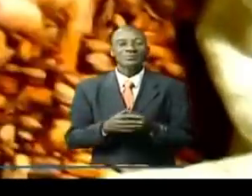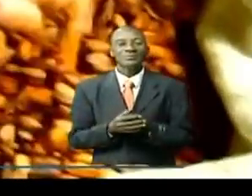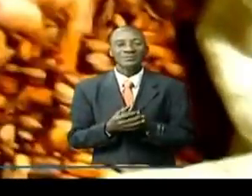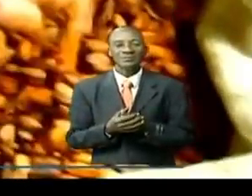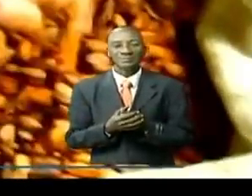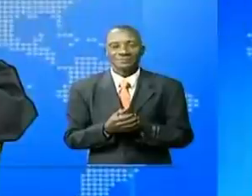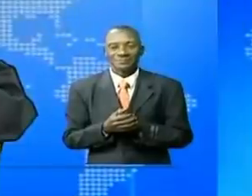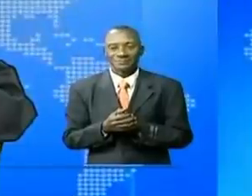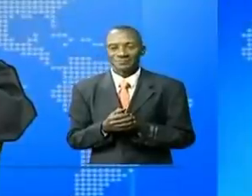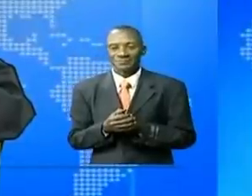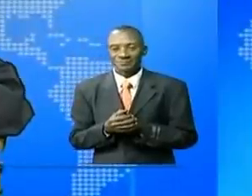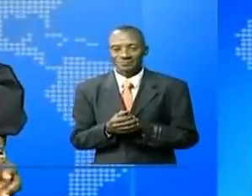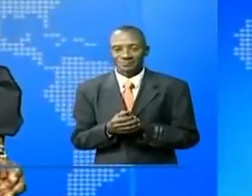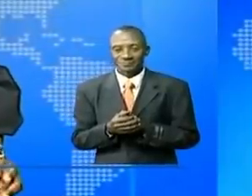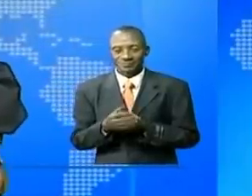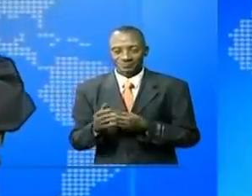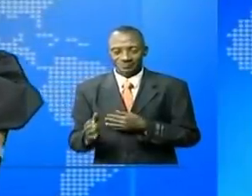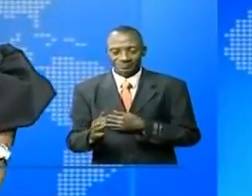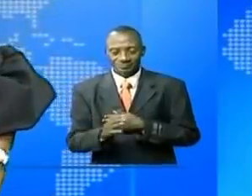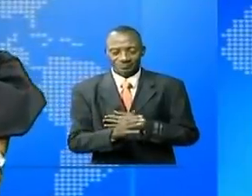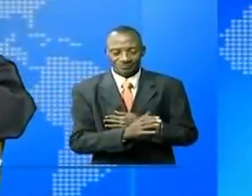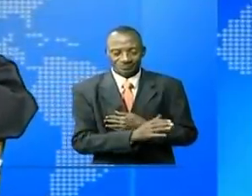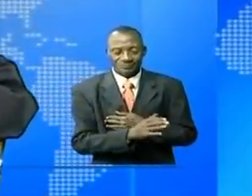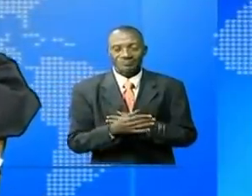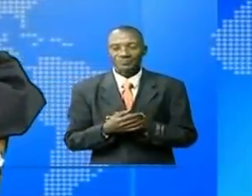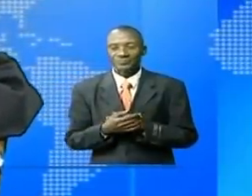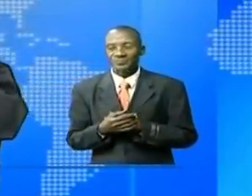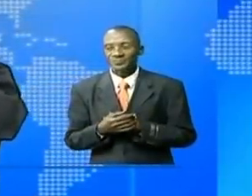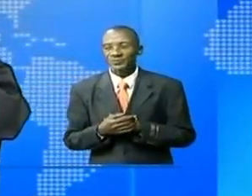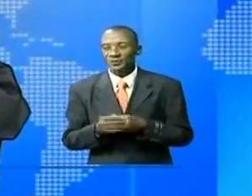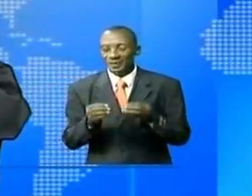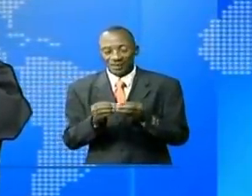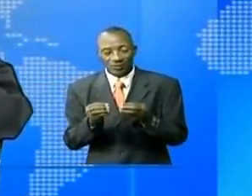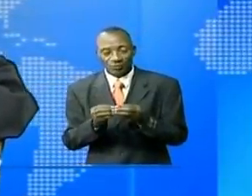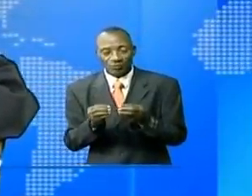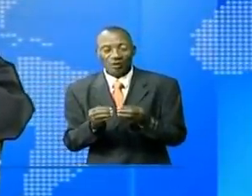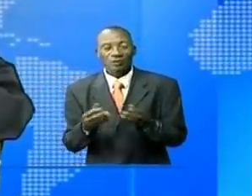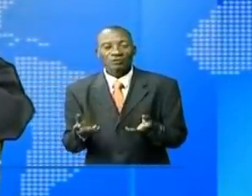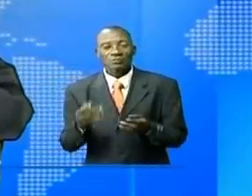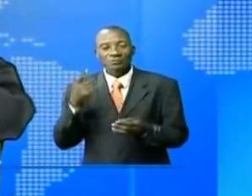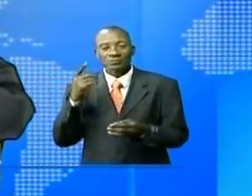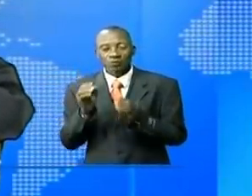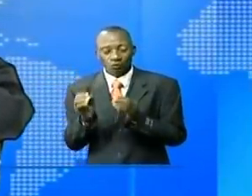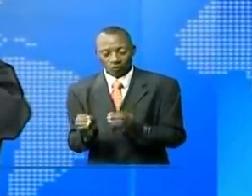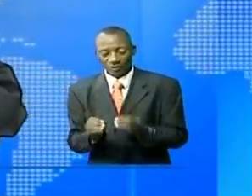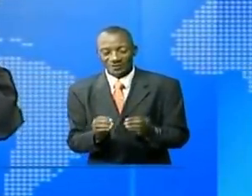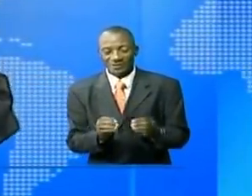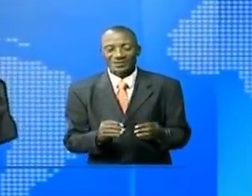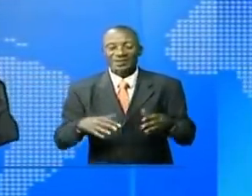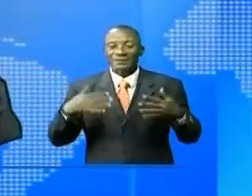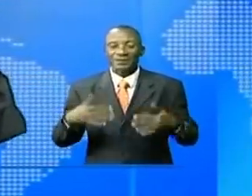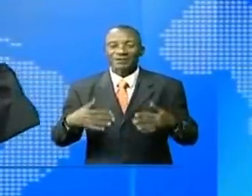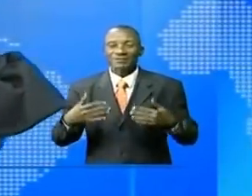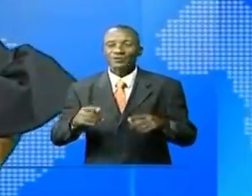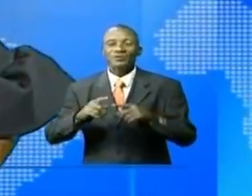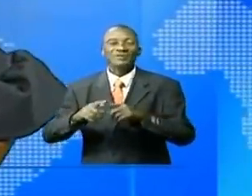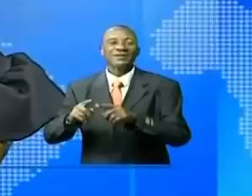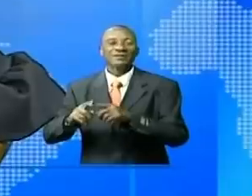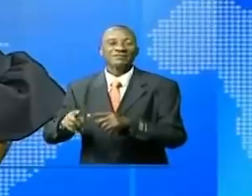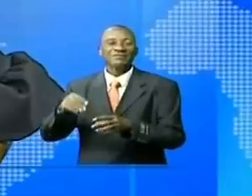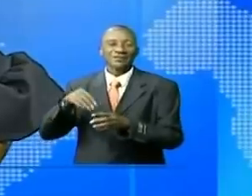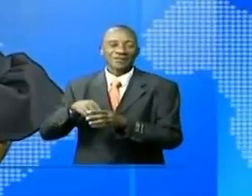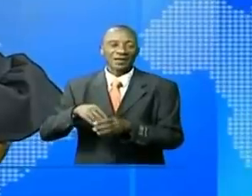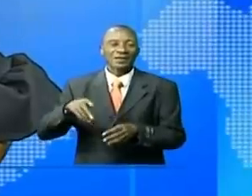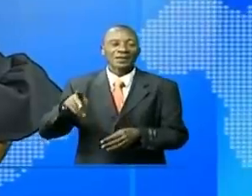produits. Et un nouveau cadre pour des organisations, des diverses manifestations dans la province du